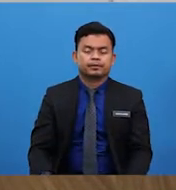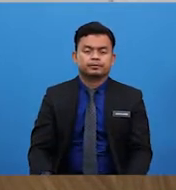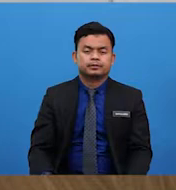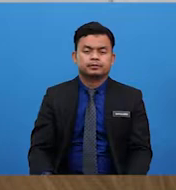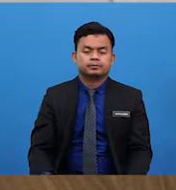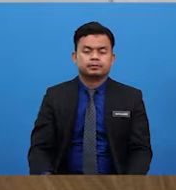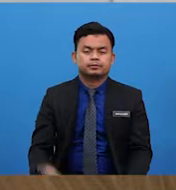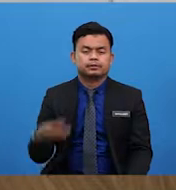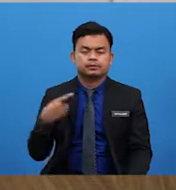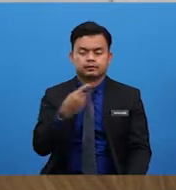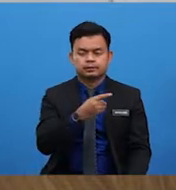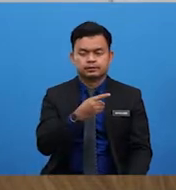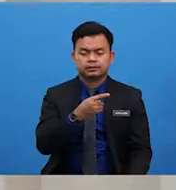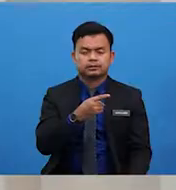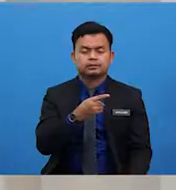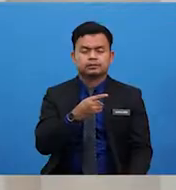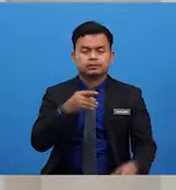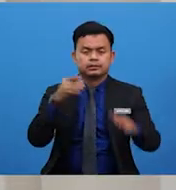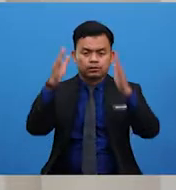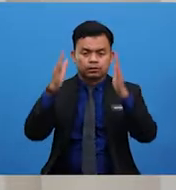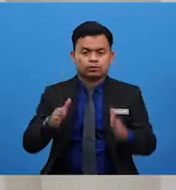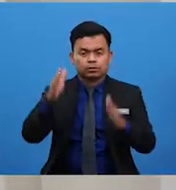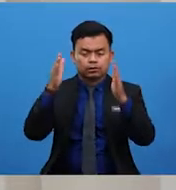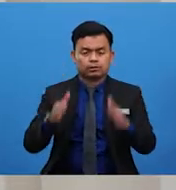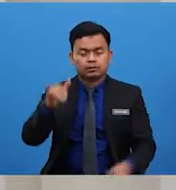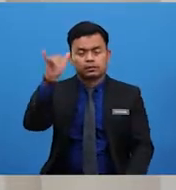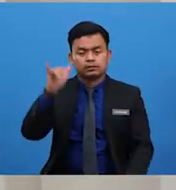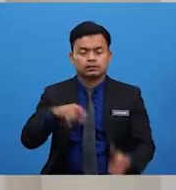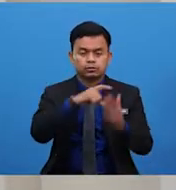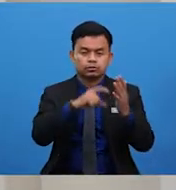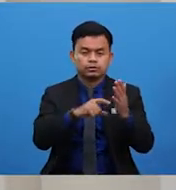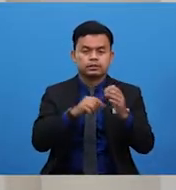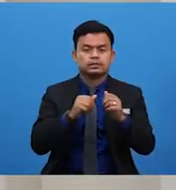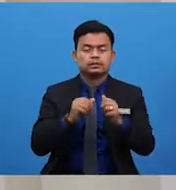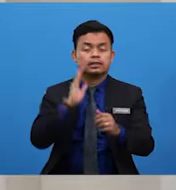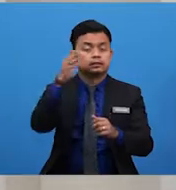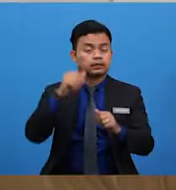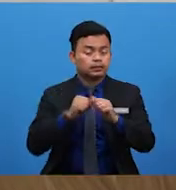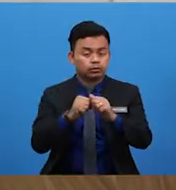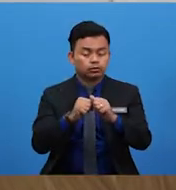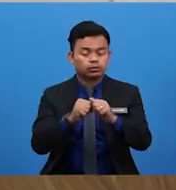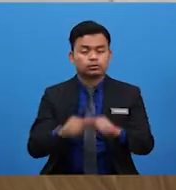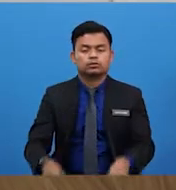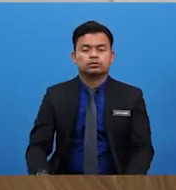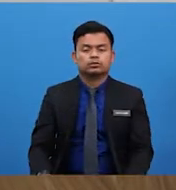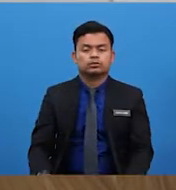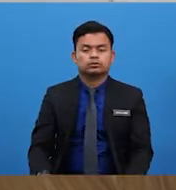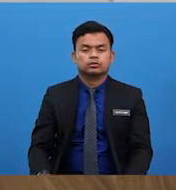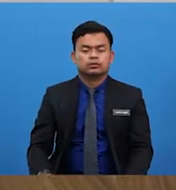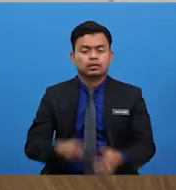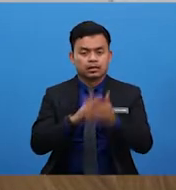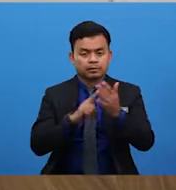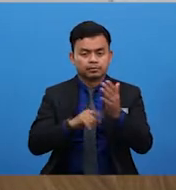oleh pelukis masuk proses berkarya Tom amanah helikon-tex Pilihlah bentuk dalam seni dijual atau apa-apa